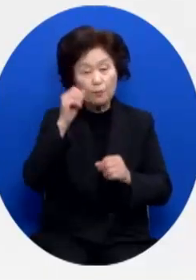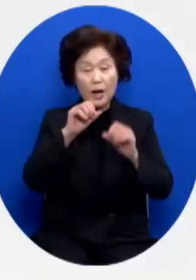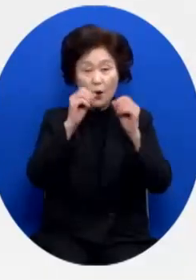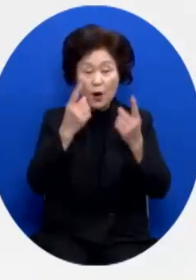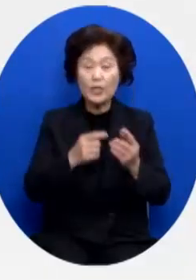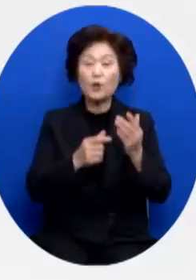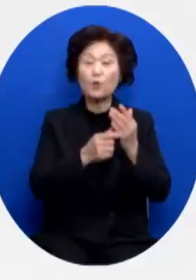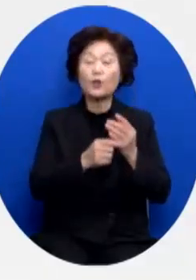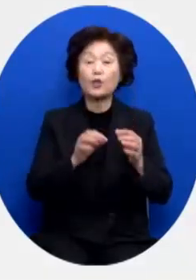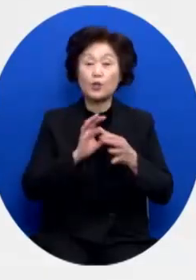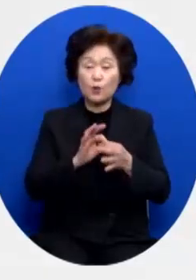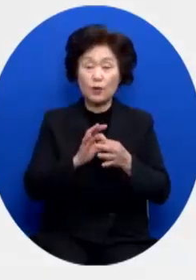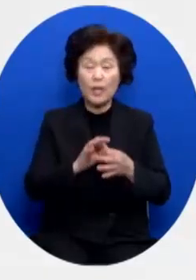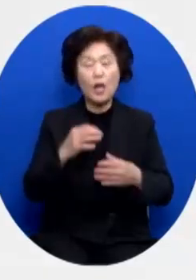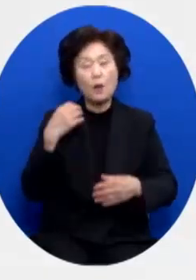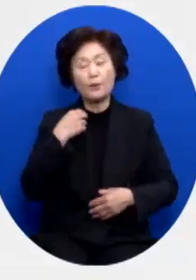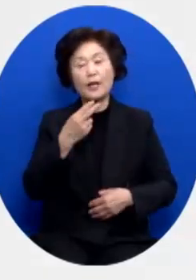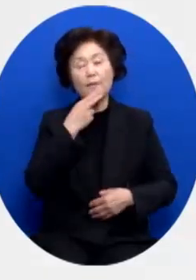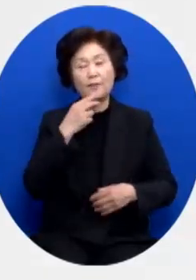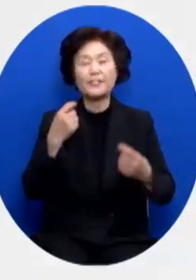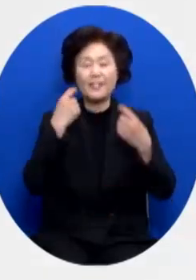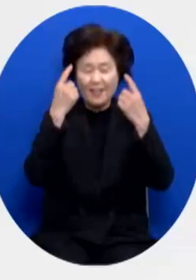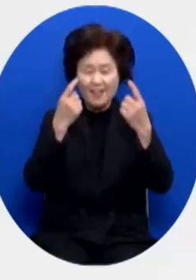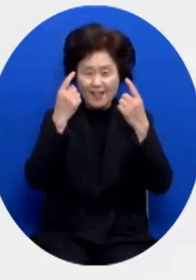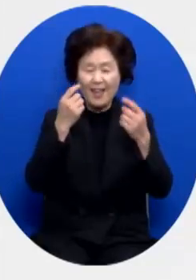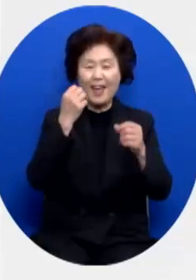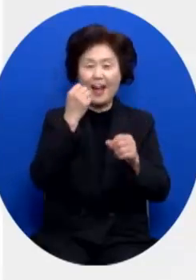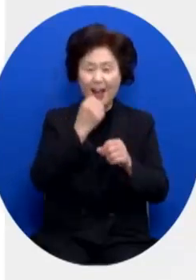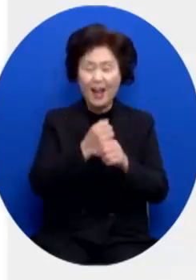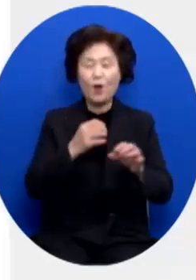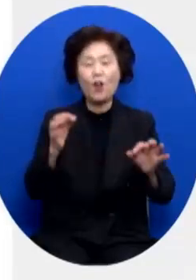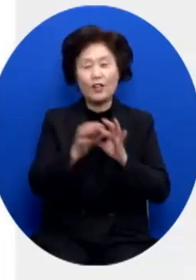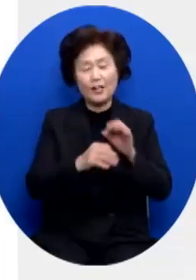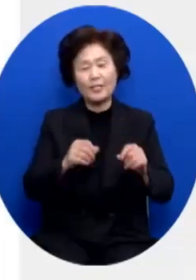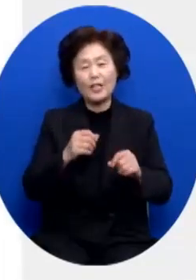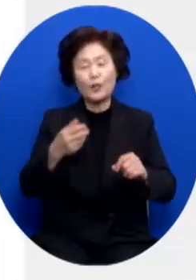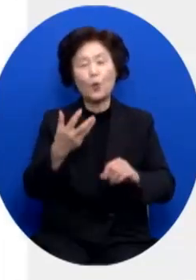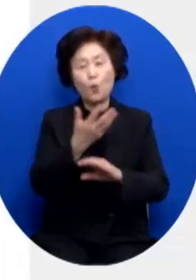통해 국민이 부담 없이 여행을 즐기고 내수도 활성화되길 바란다고 전했습니다.